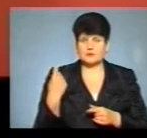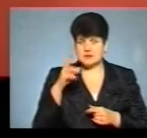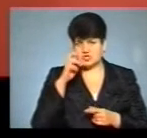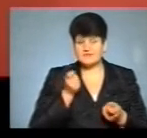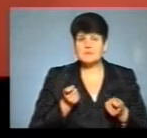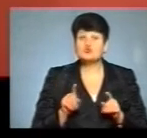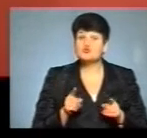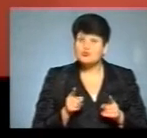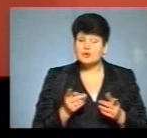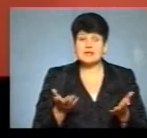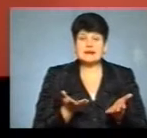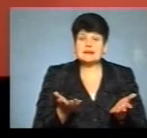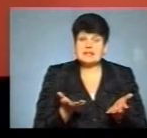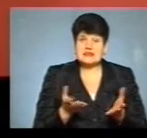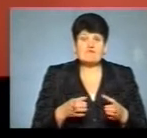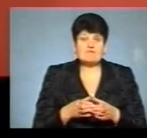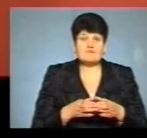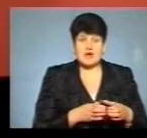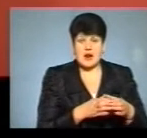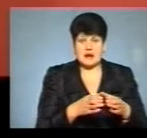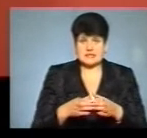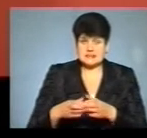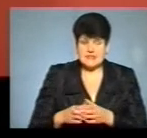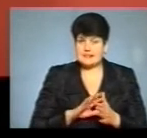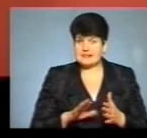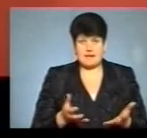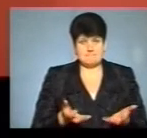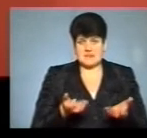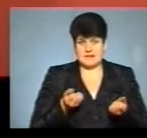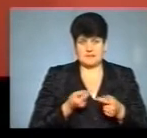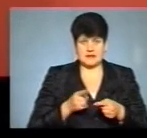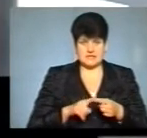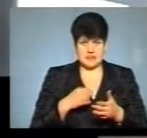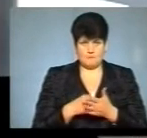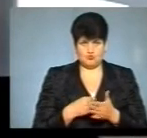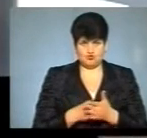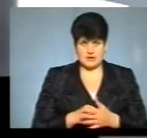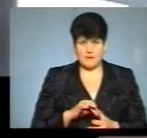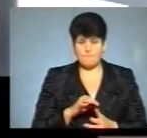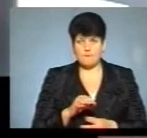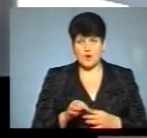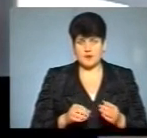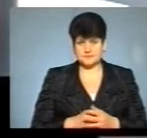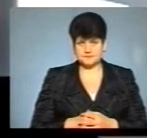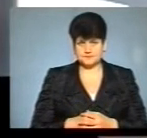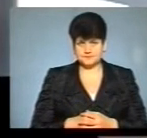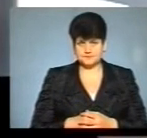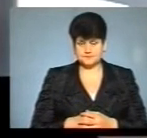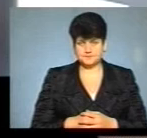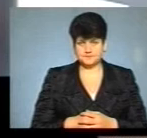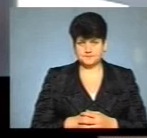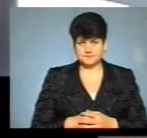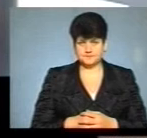адміністрація. Чому і які фракції в першу чергу не підтримали цей проект бюджету? Отже,